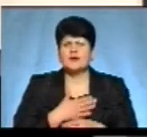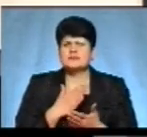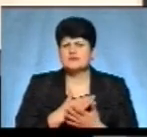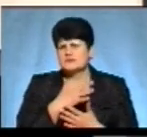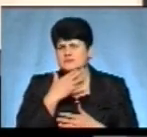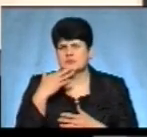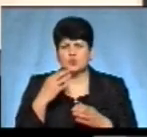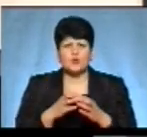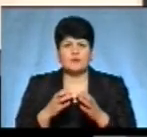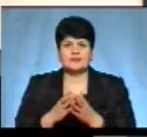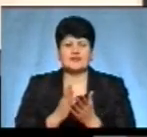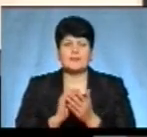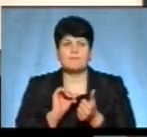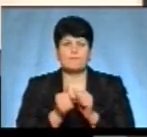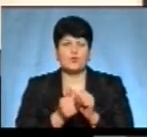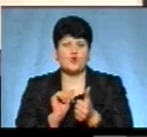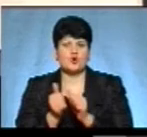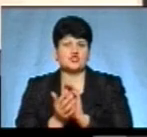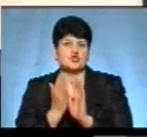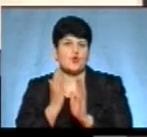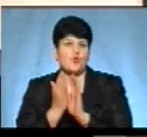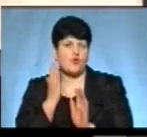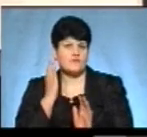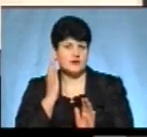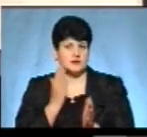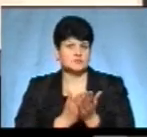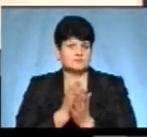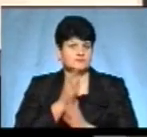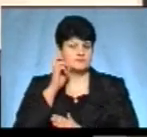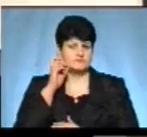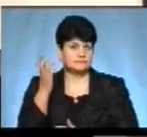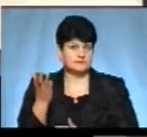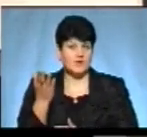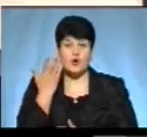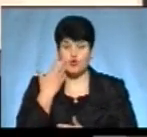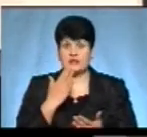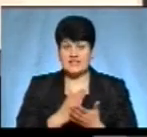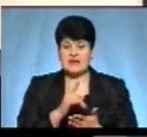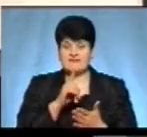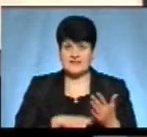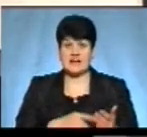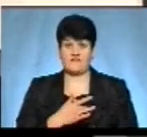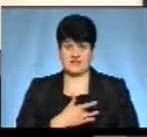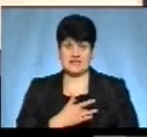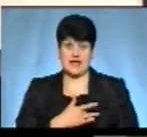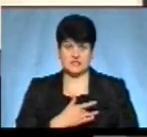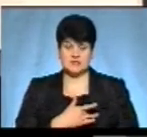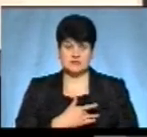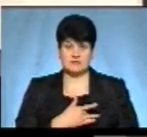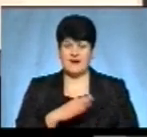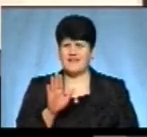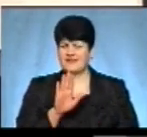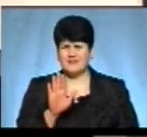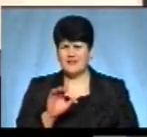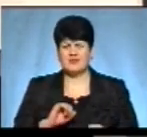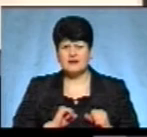громад, де є почергове богослуження. І коли є віра в серці, а не